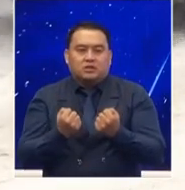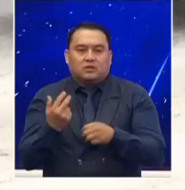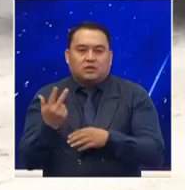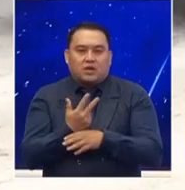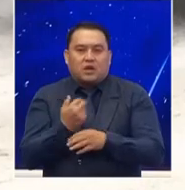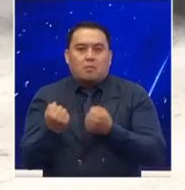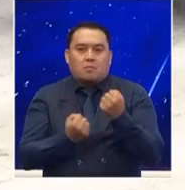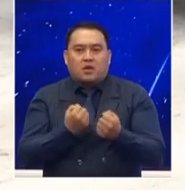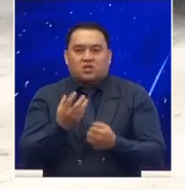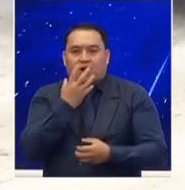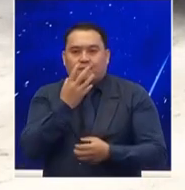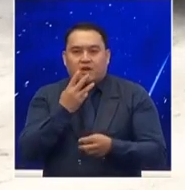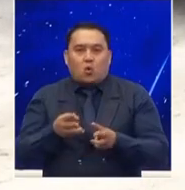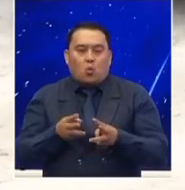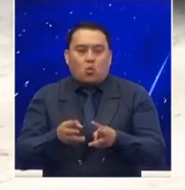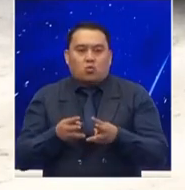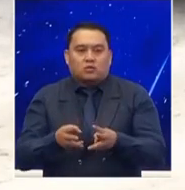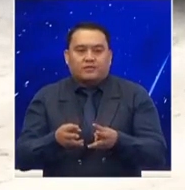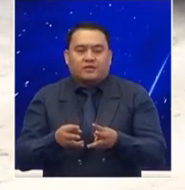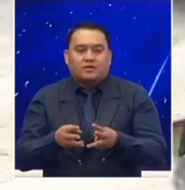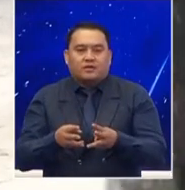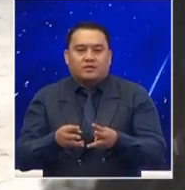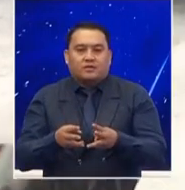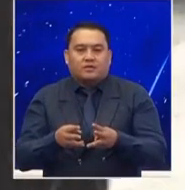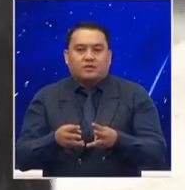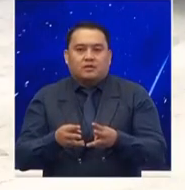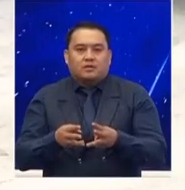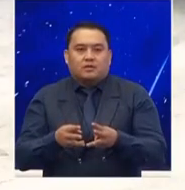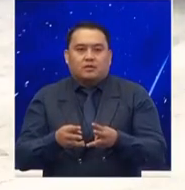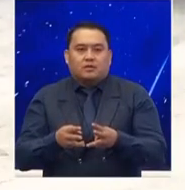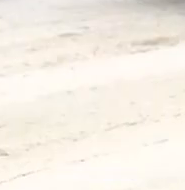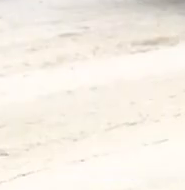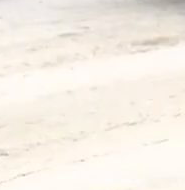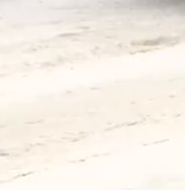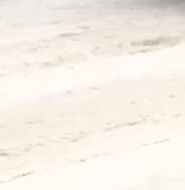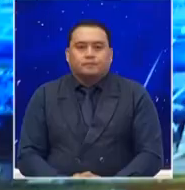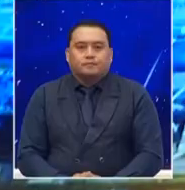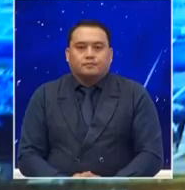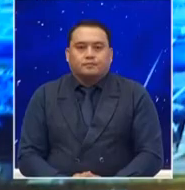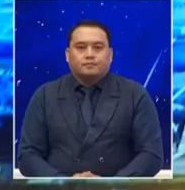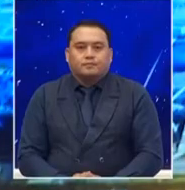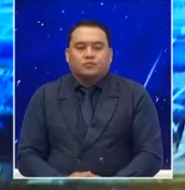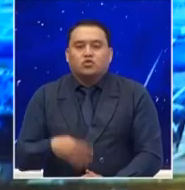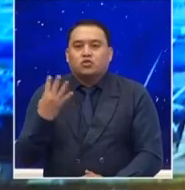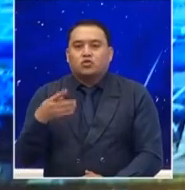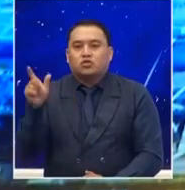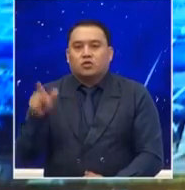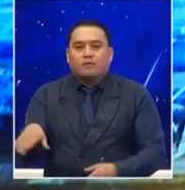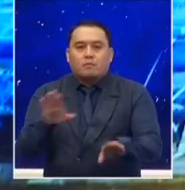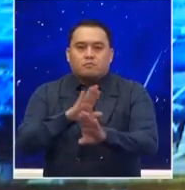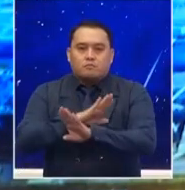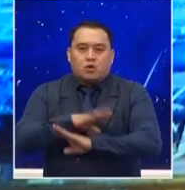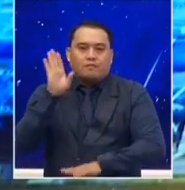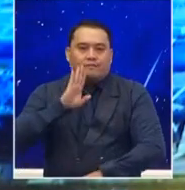там греет машину паяльной лампой. 4 человека погибли